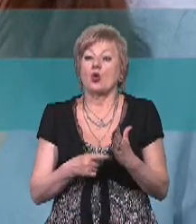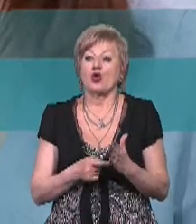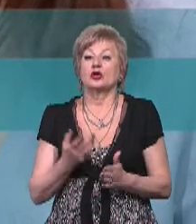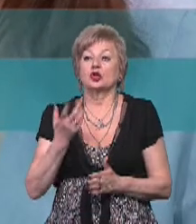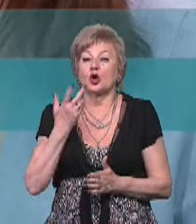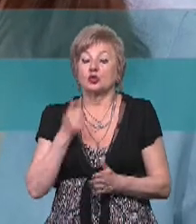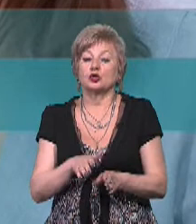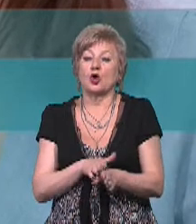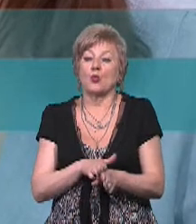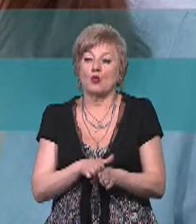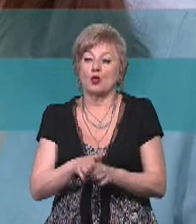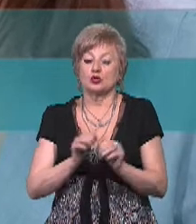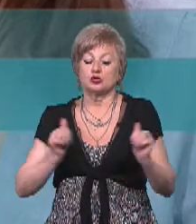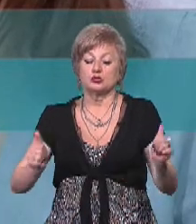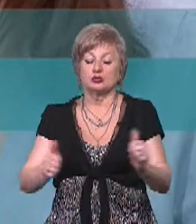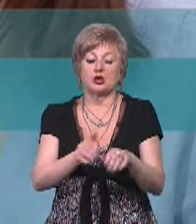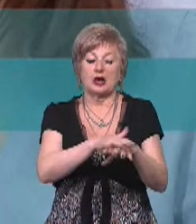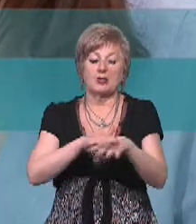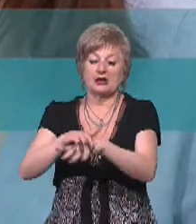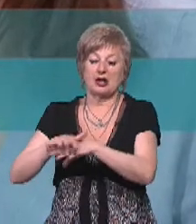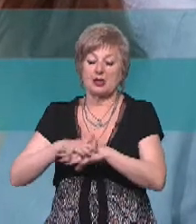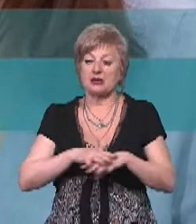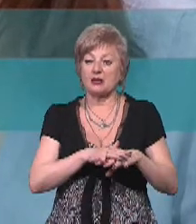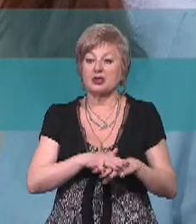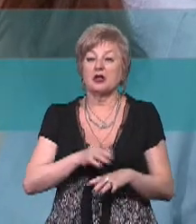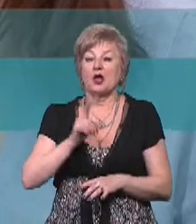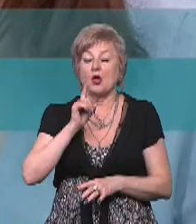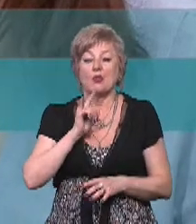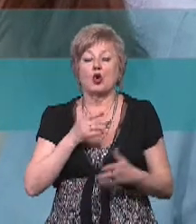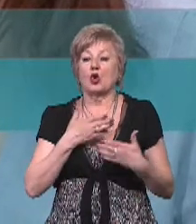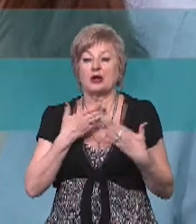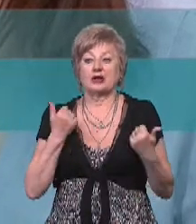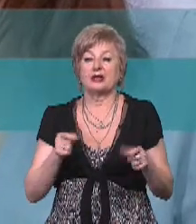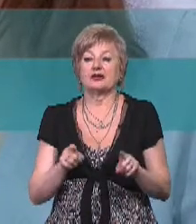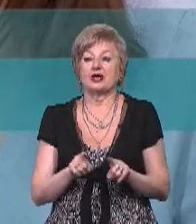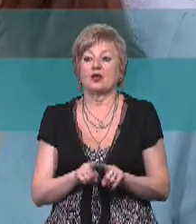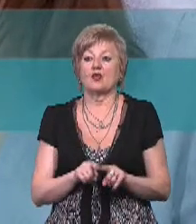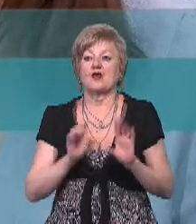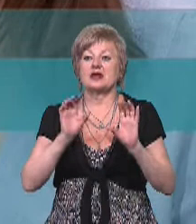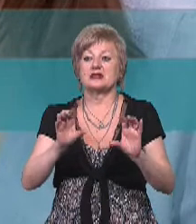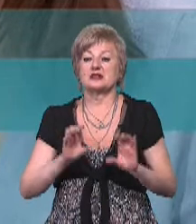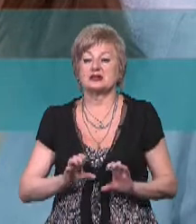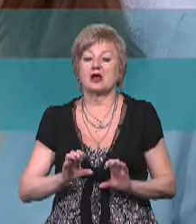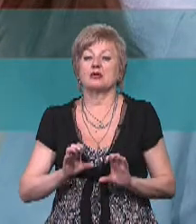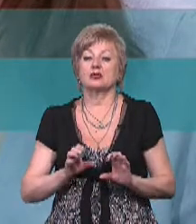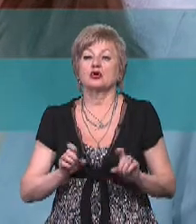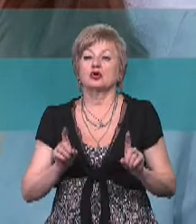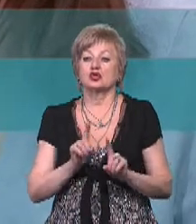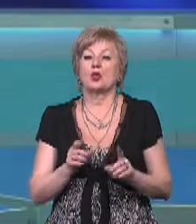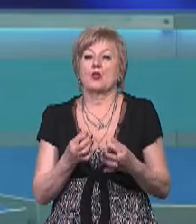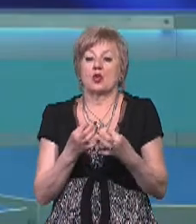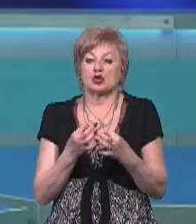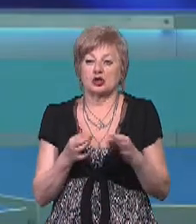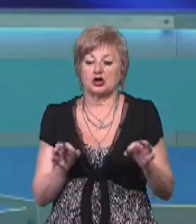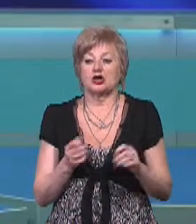воно повністю оточене громадами, так, у нас поки що немає такої процедури і немає закону про агломерації, який